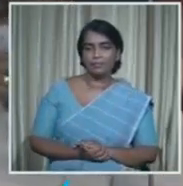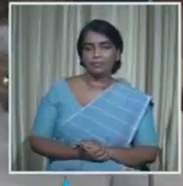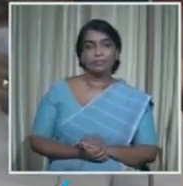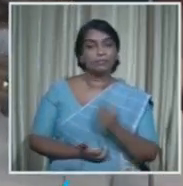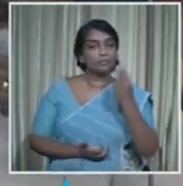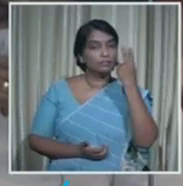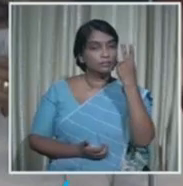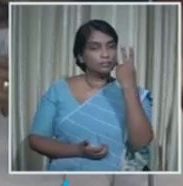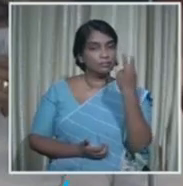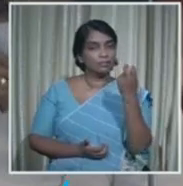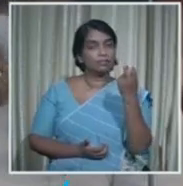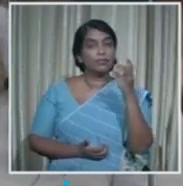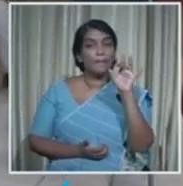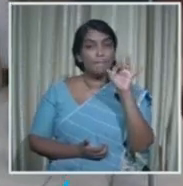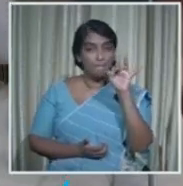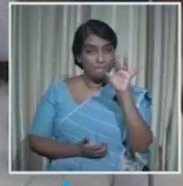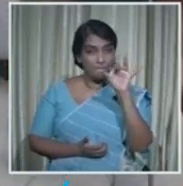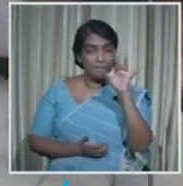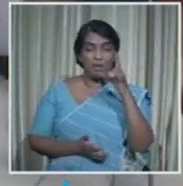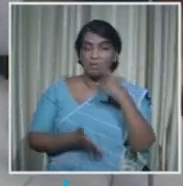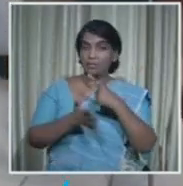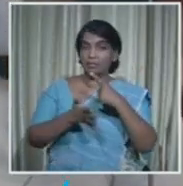දෙදාස් 15 මැතිවරණේ